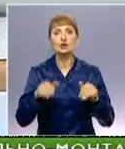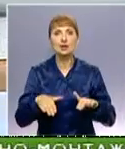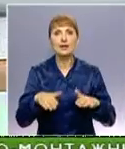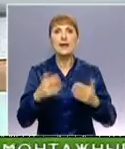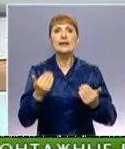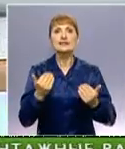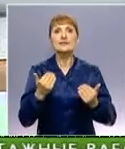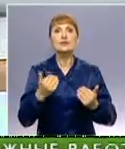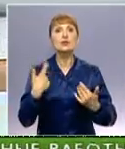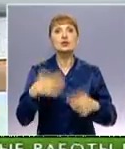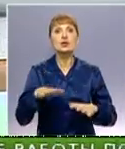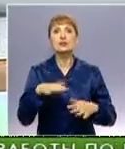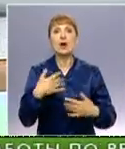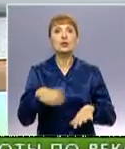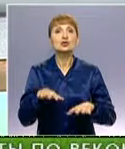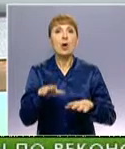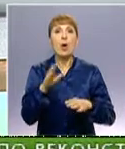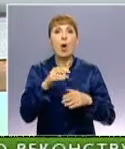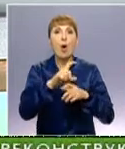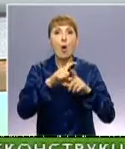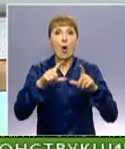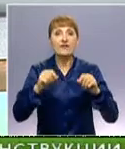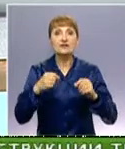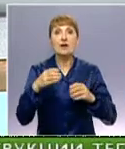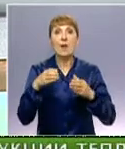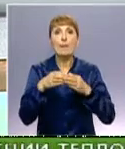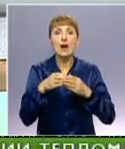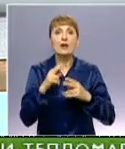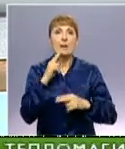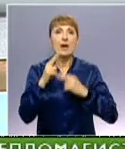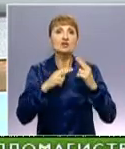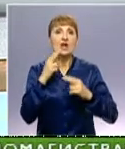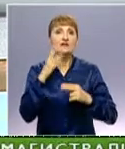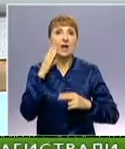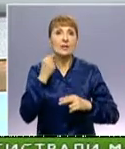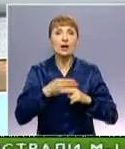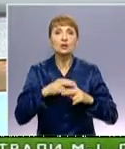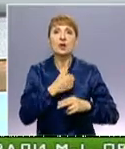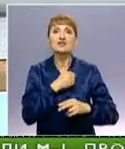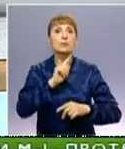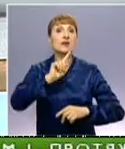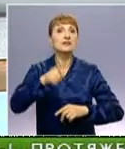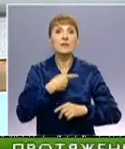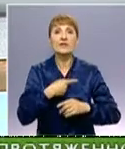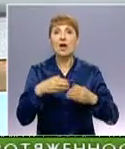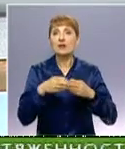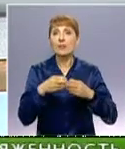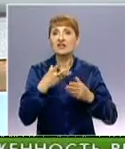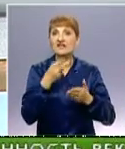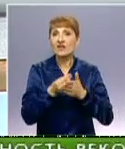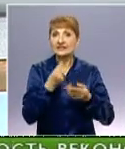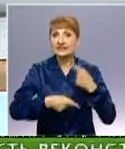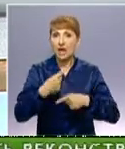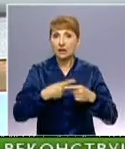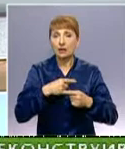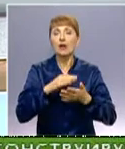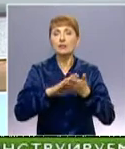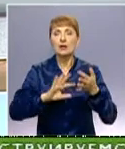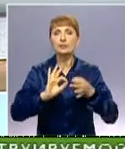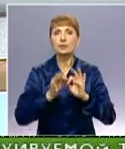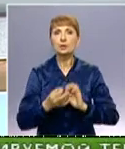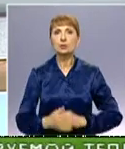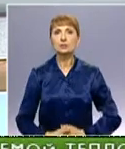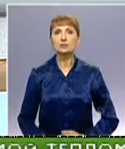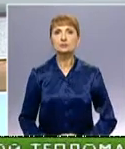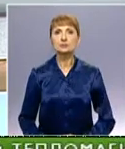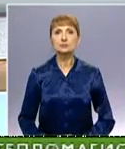решат. И сегодня же на побои в офисе этой компании пожаловался алматинец, который хотел потребовать возврата своих денег. Дильмурат Муталипов продолжит